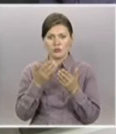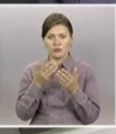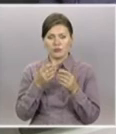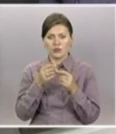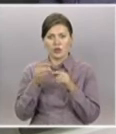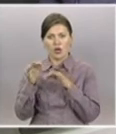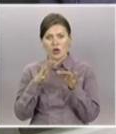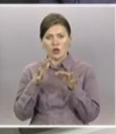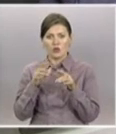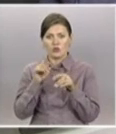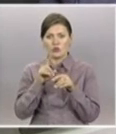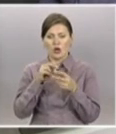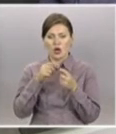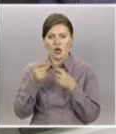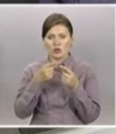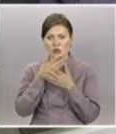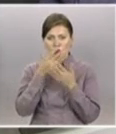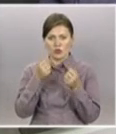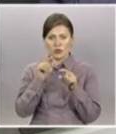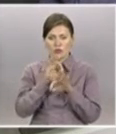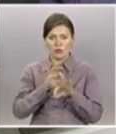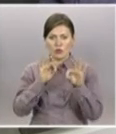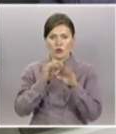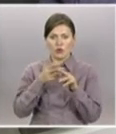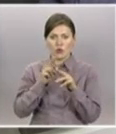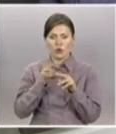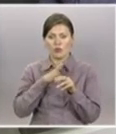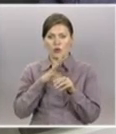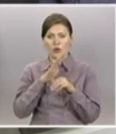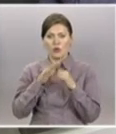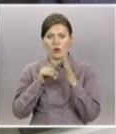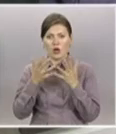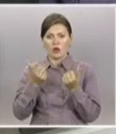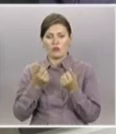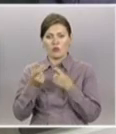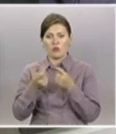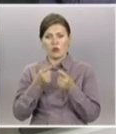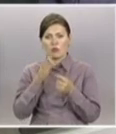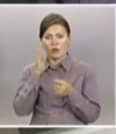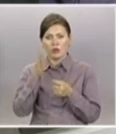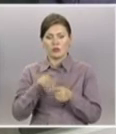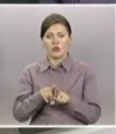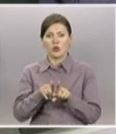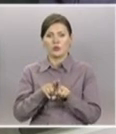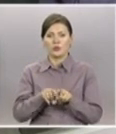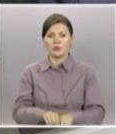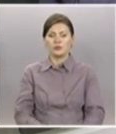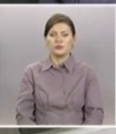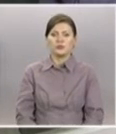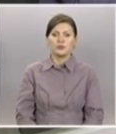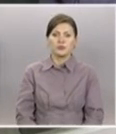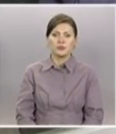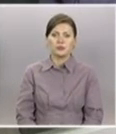құлшылық жасады, ешқандай контроль, ешқандай болған жоқ ешкім. Соны бір қолға алатын, бір жүйелейтін жағдай келе ме? Басқарманың тарапынан.